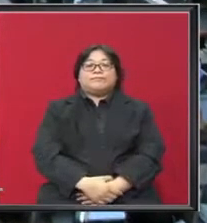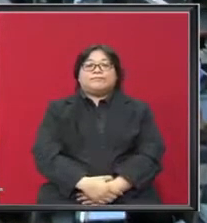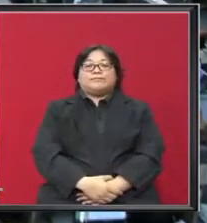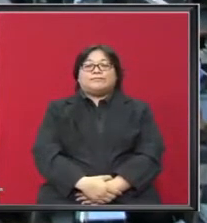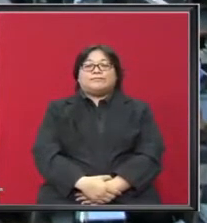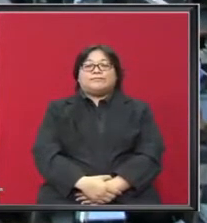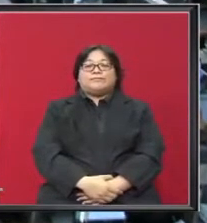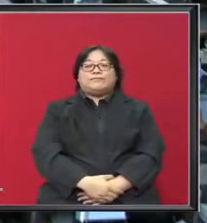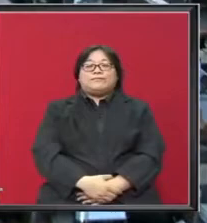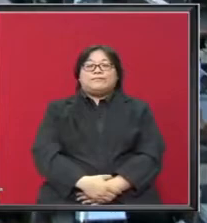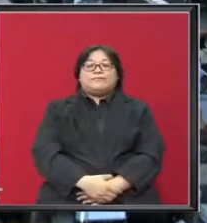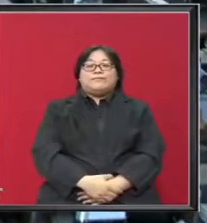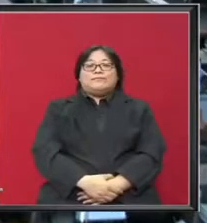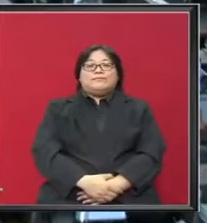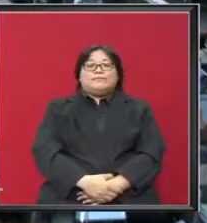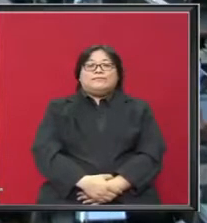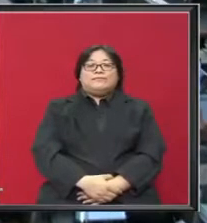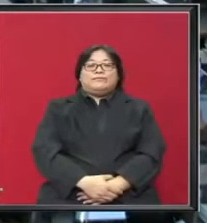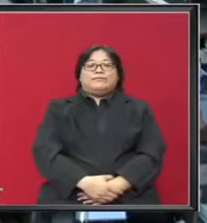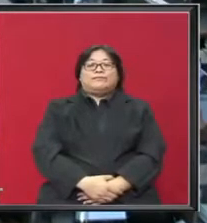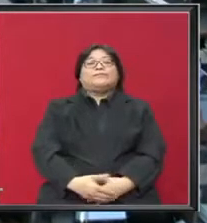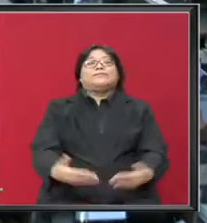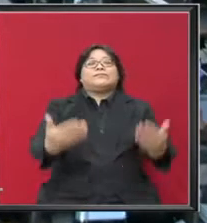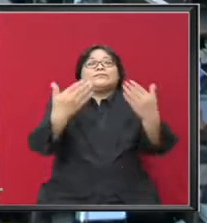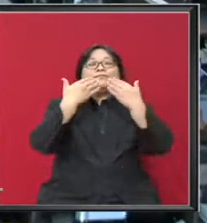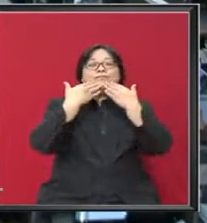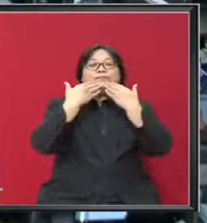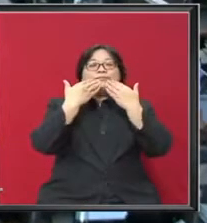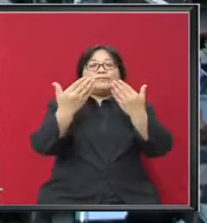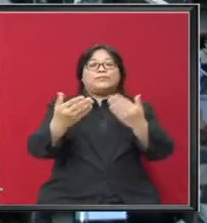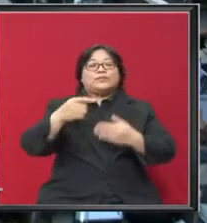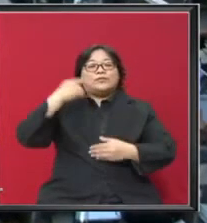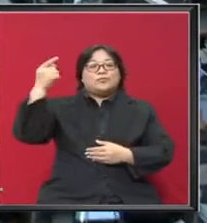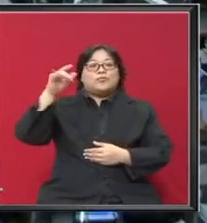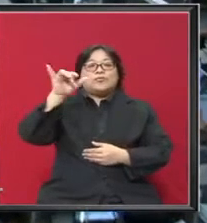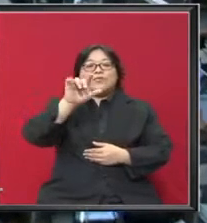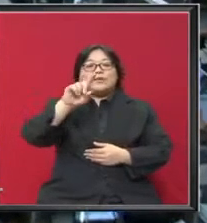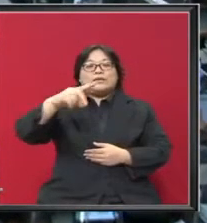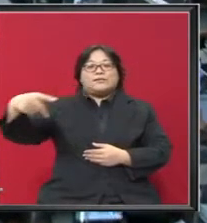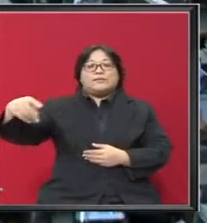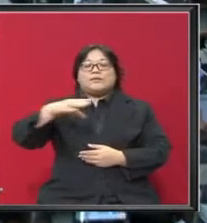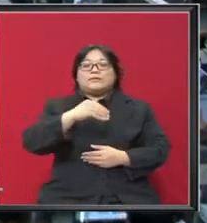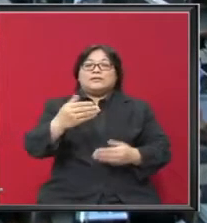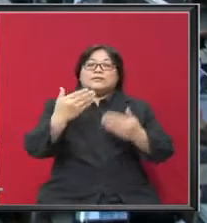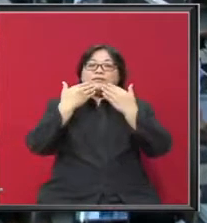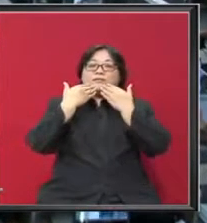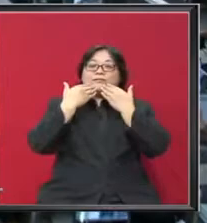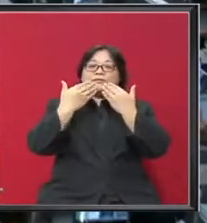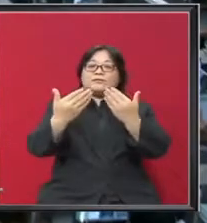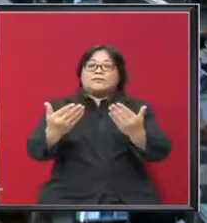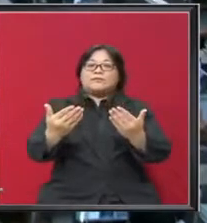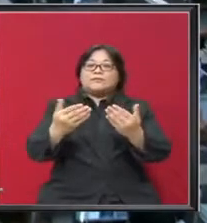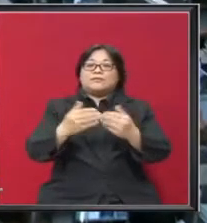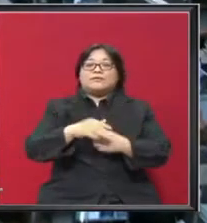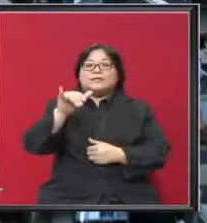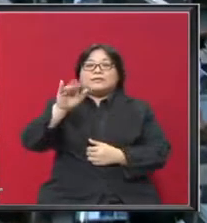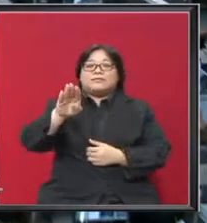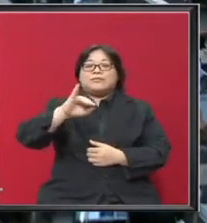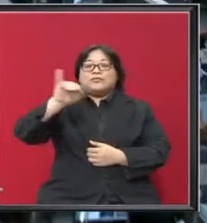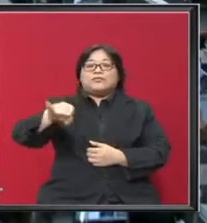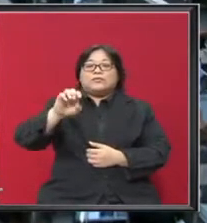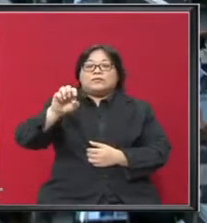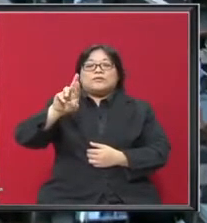hai hai hai hai Hai terima kasih Tuan yang dipertua dan terima kasih ayam hormat